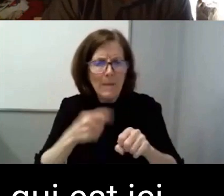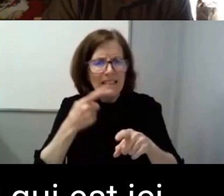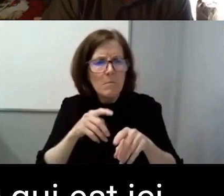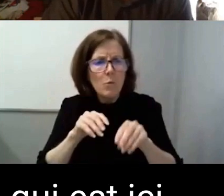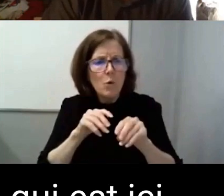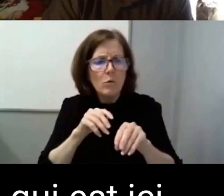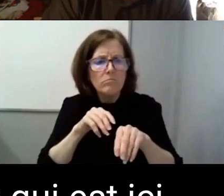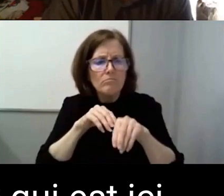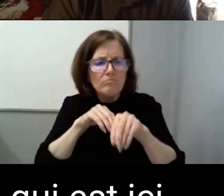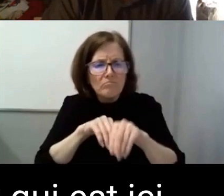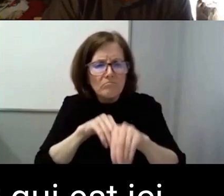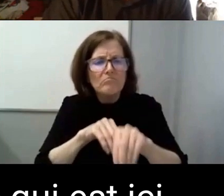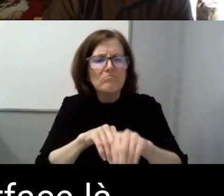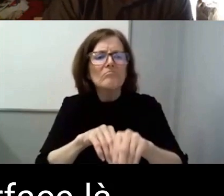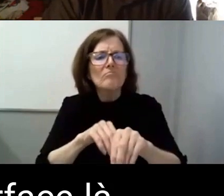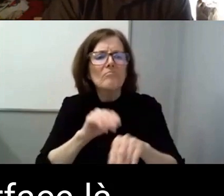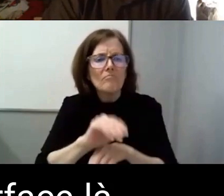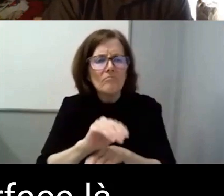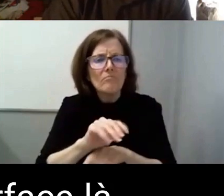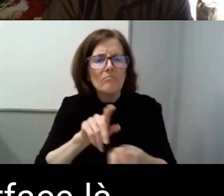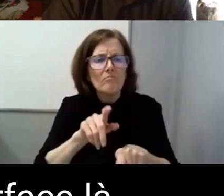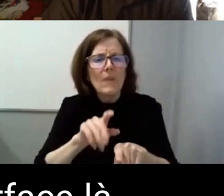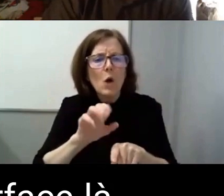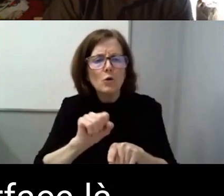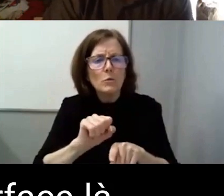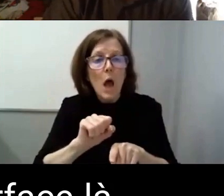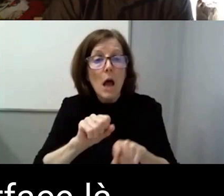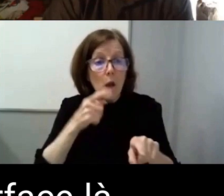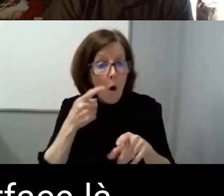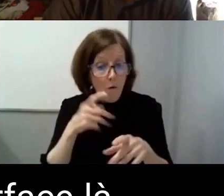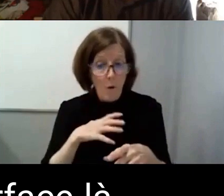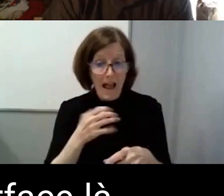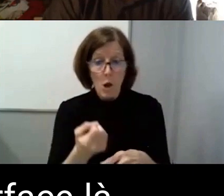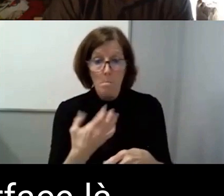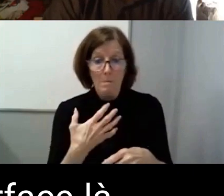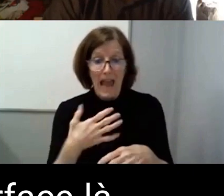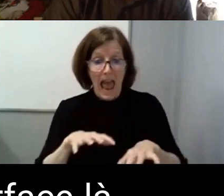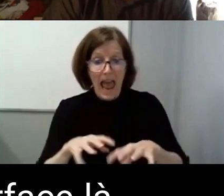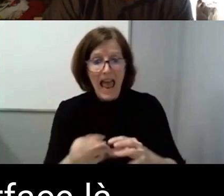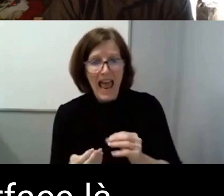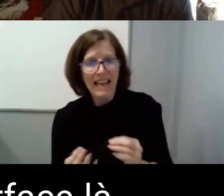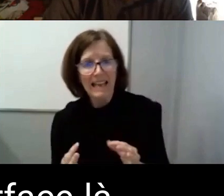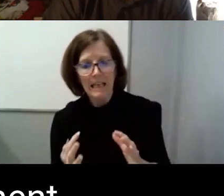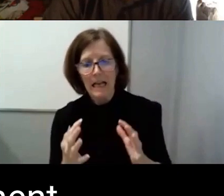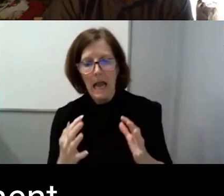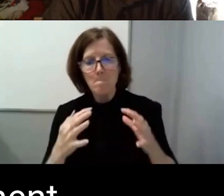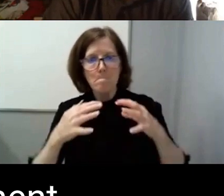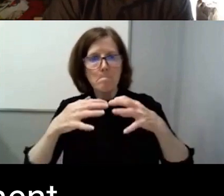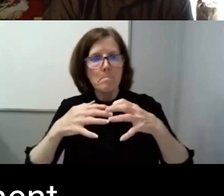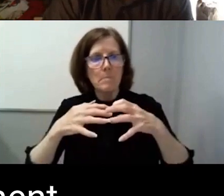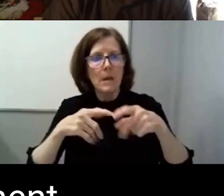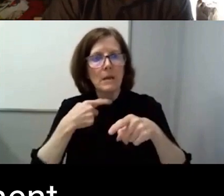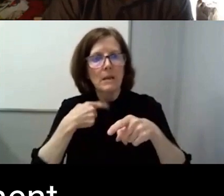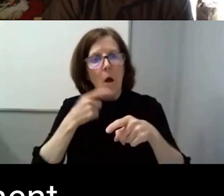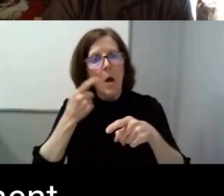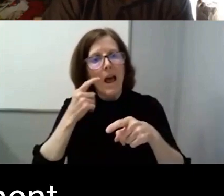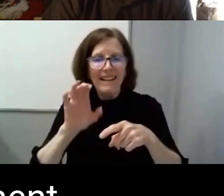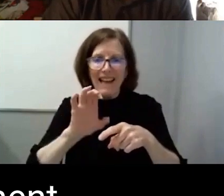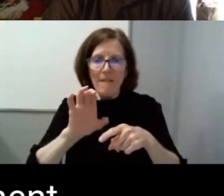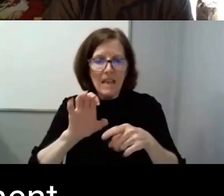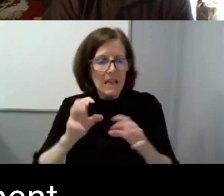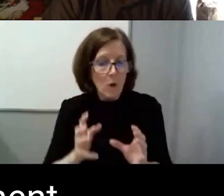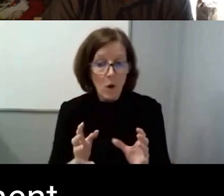le mycélium, c'est tout le blanc qui est ici, qui est en train de grimper sur cette surface-là de café, puis de le